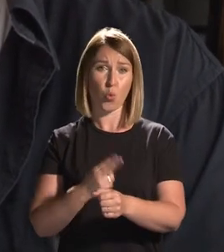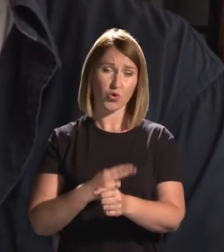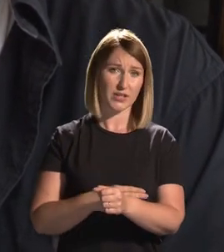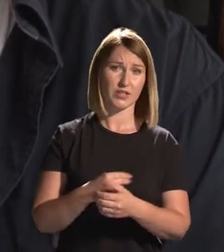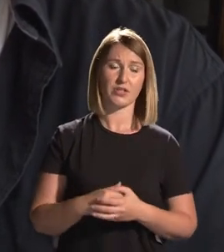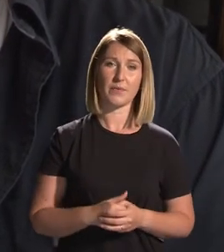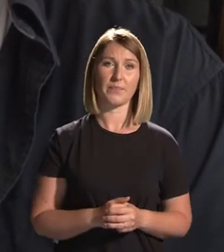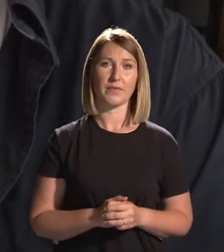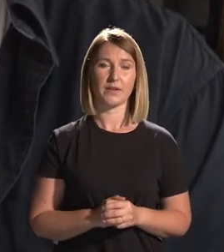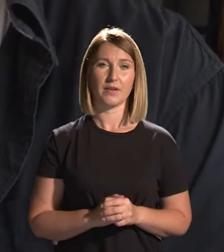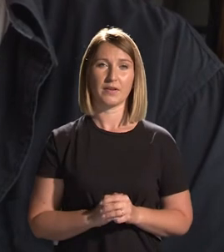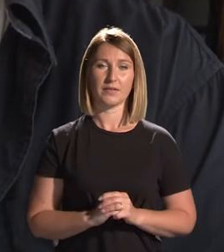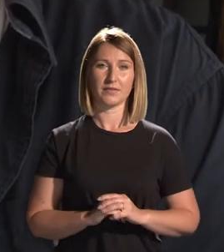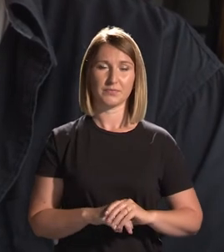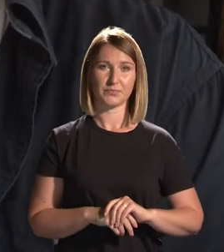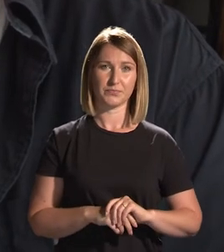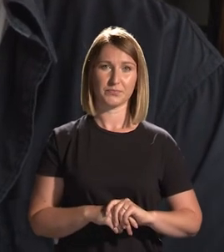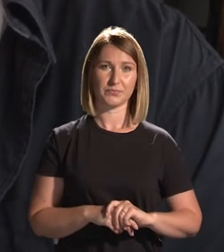określił, no to się to staje...